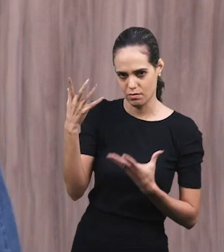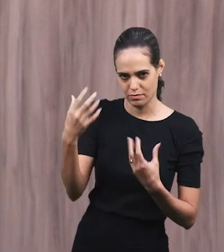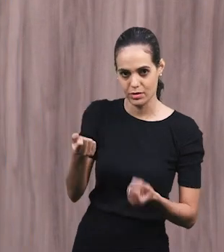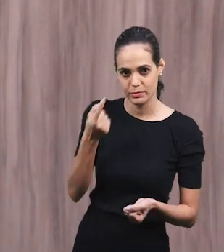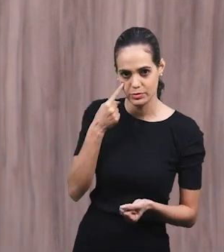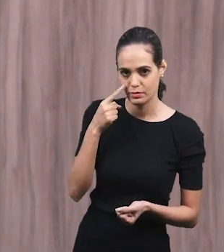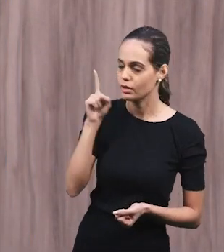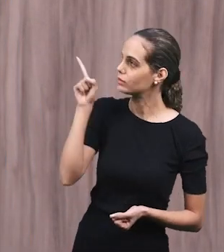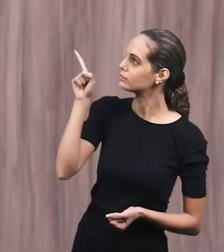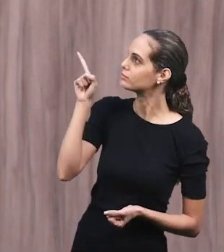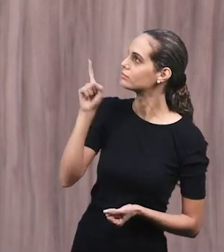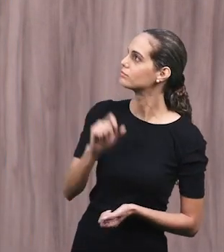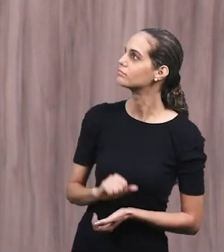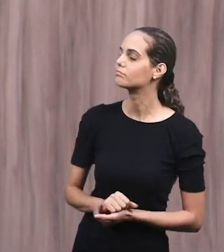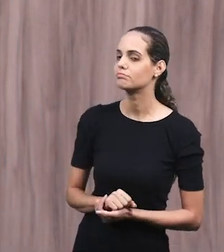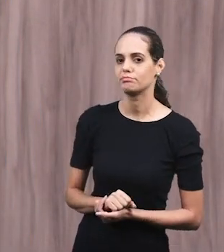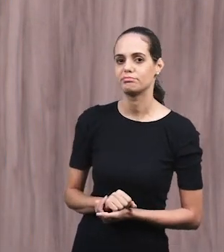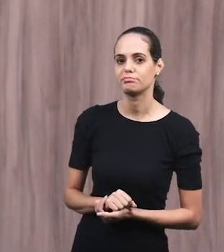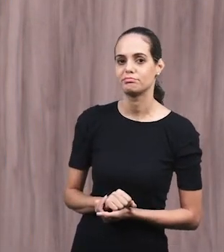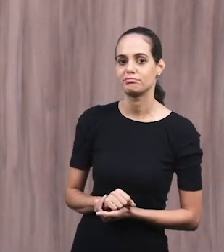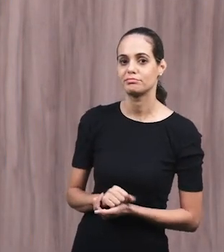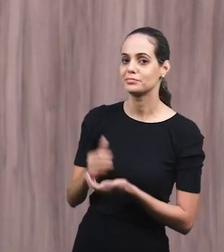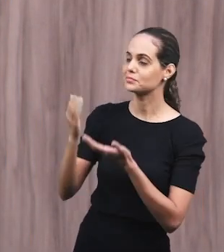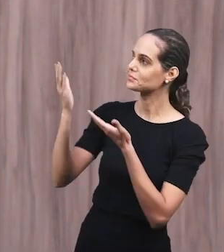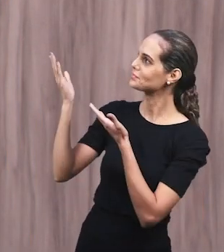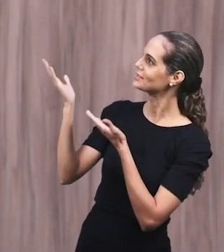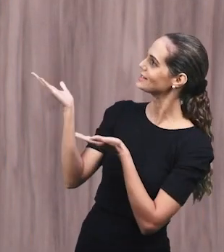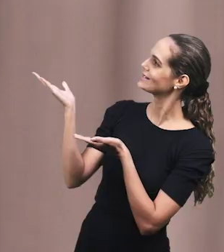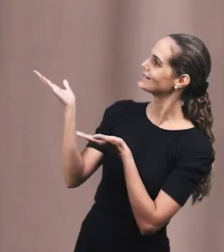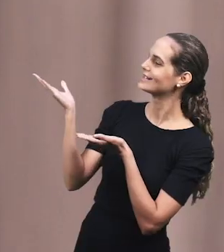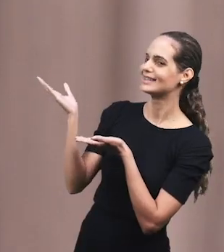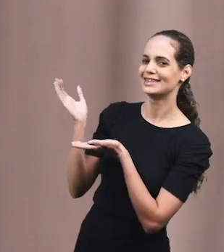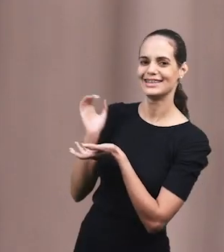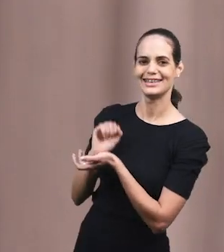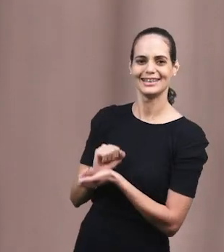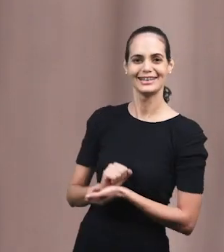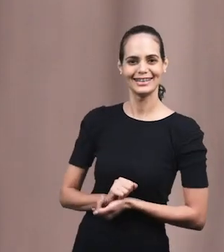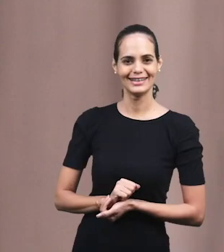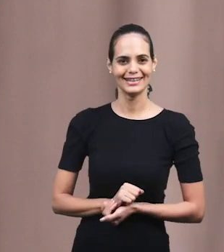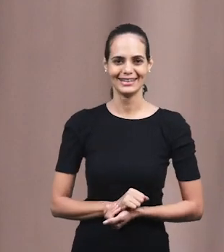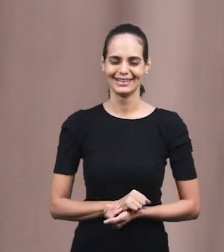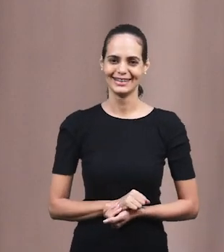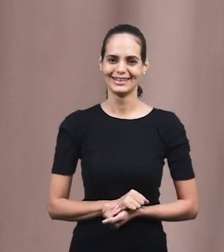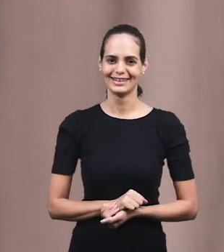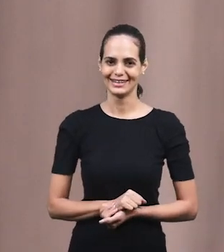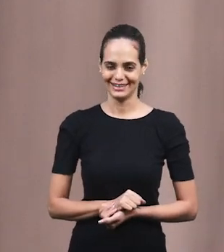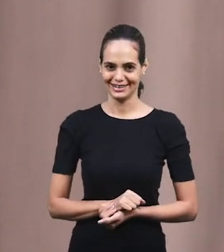trou ouvert. Nous allons voir comment ça se fait, comme ça.